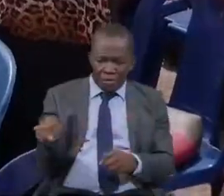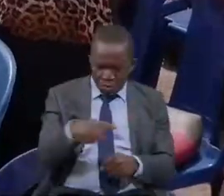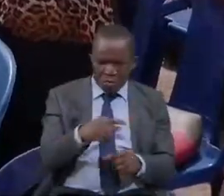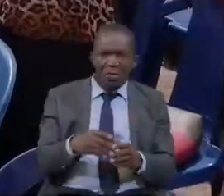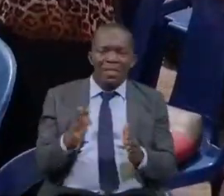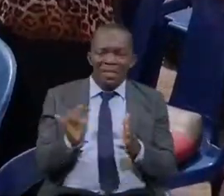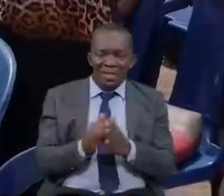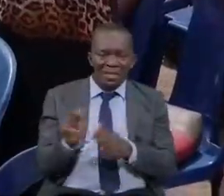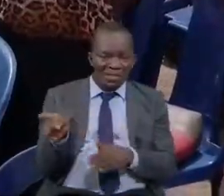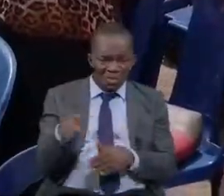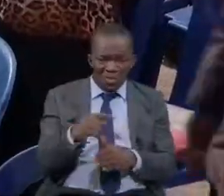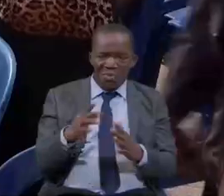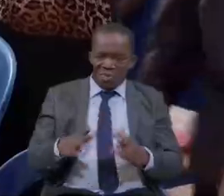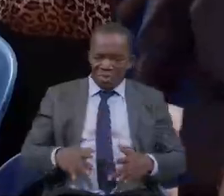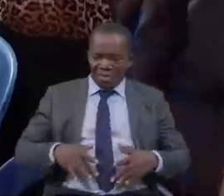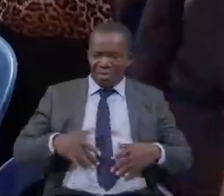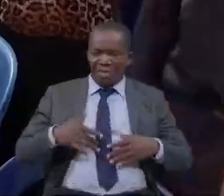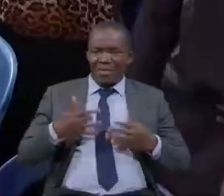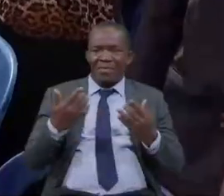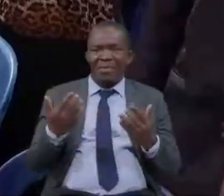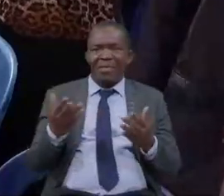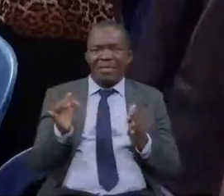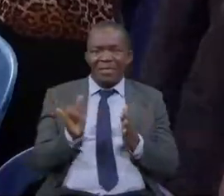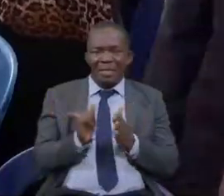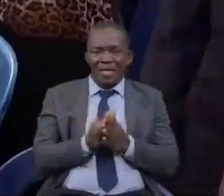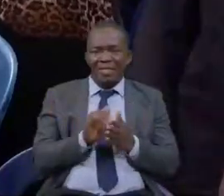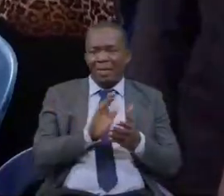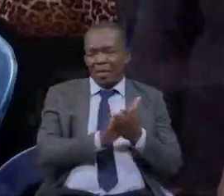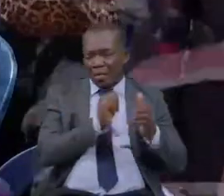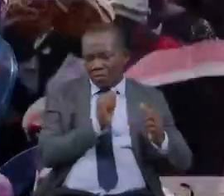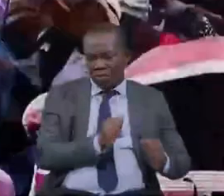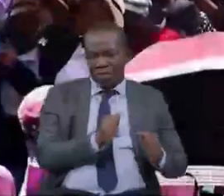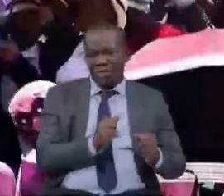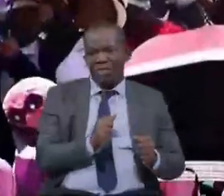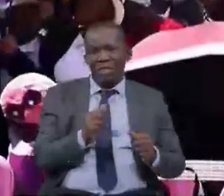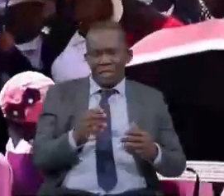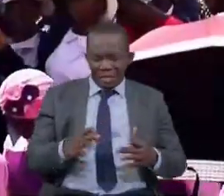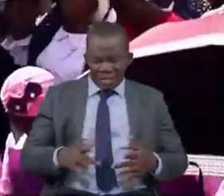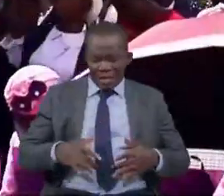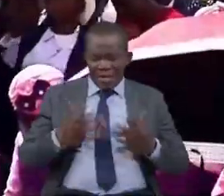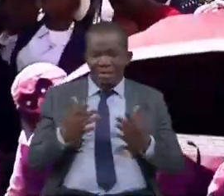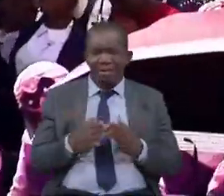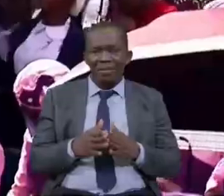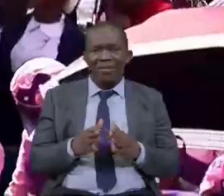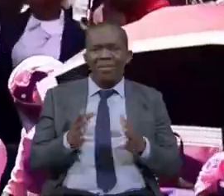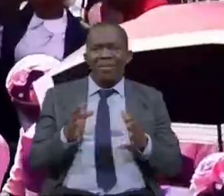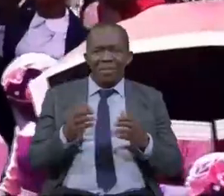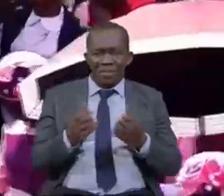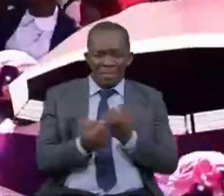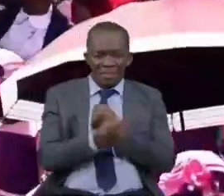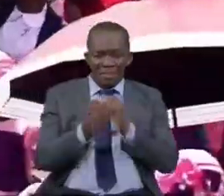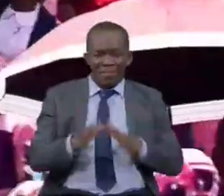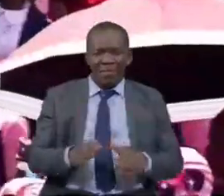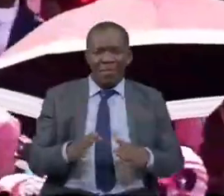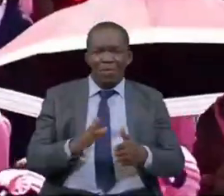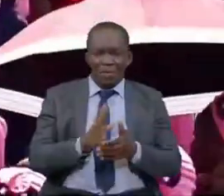Pour que tu mènes une vie confiante, avec la confiance de soi, la confiance du Sauveur,